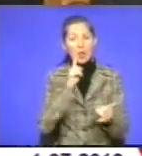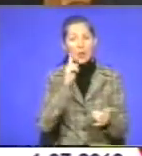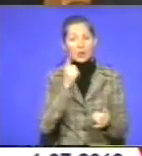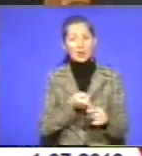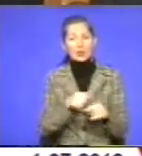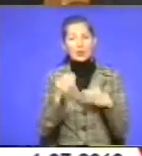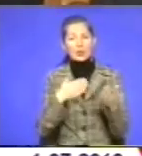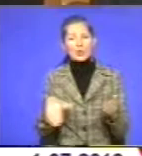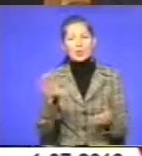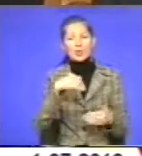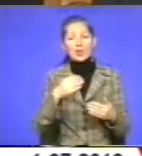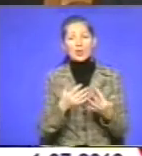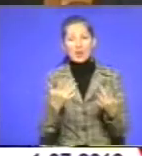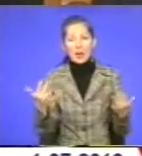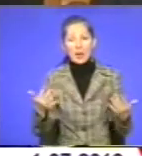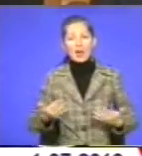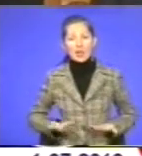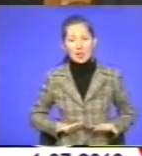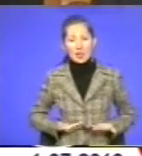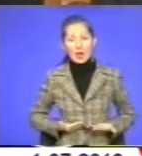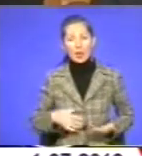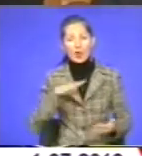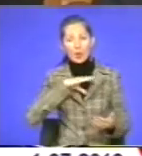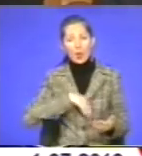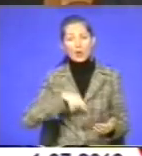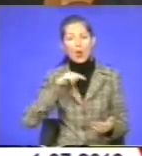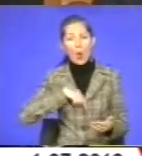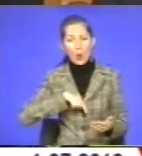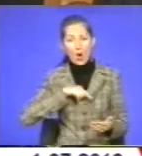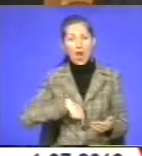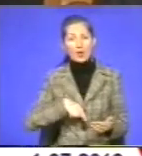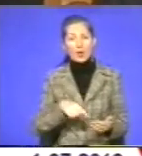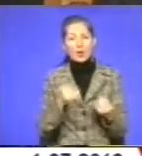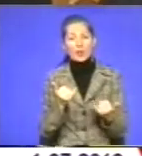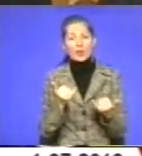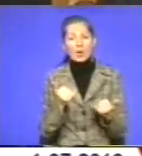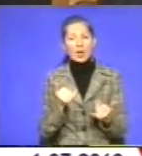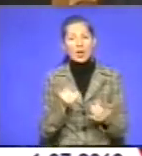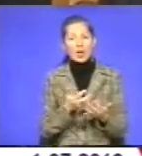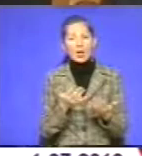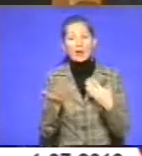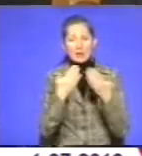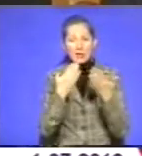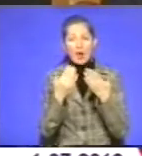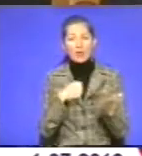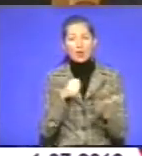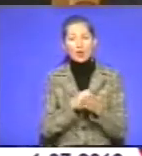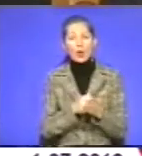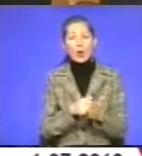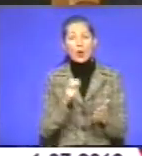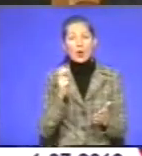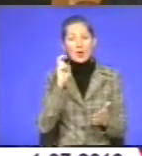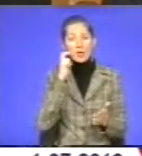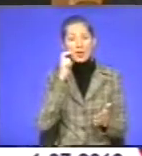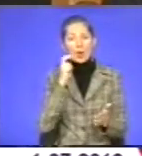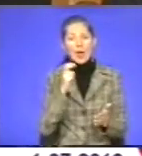само десь блаженніший навіть торкається, що сьогодні дуже всіх турбує, наприклад, поведінка Христини в храмі, ставлення до сексуальних меншин, до